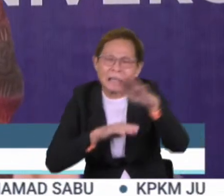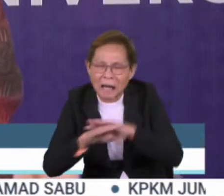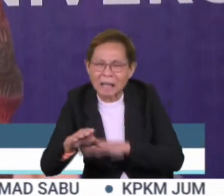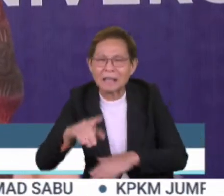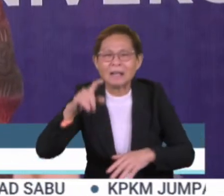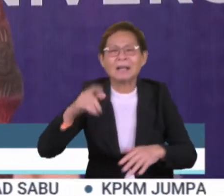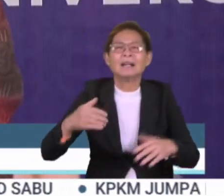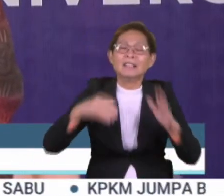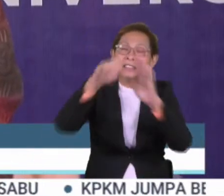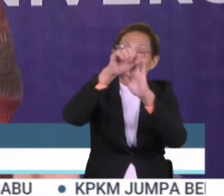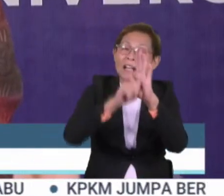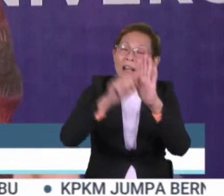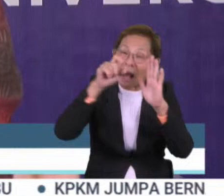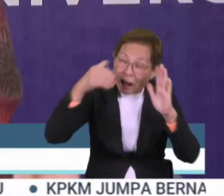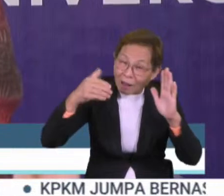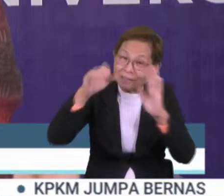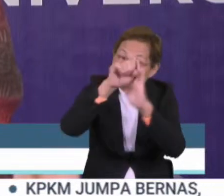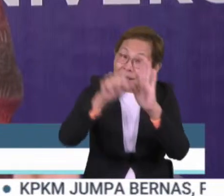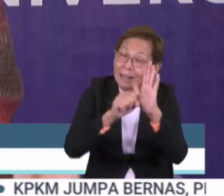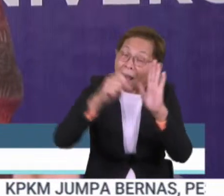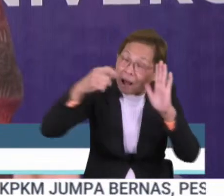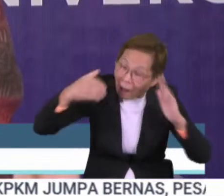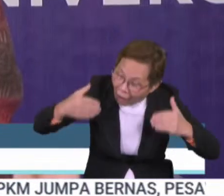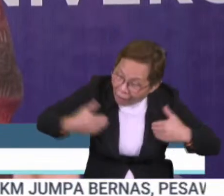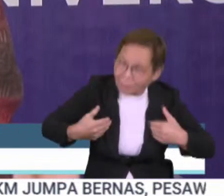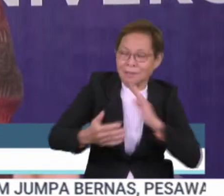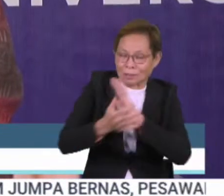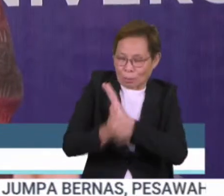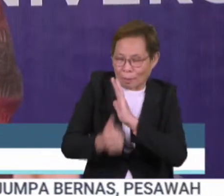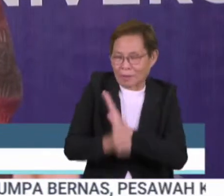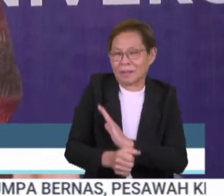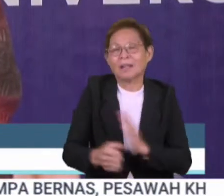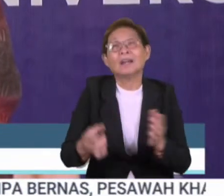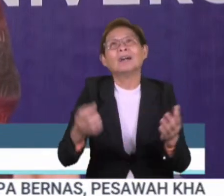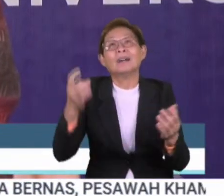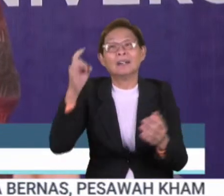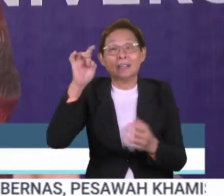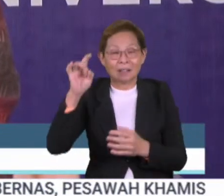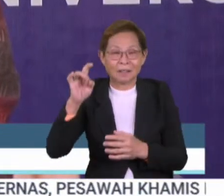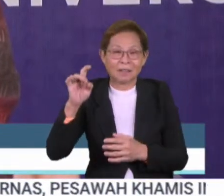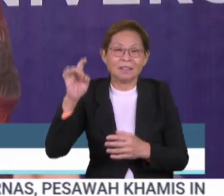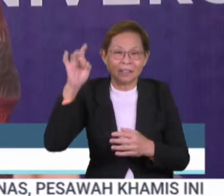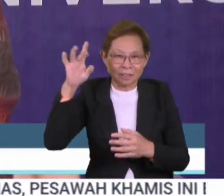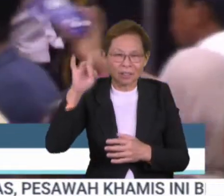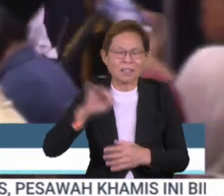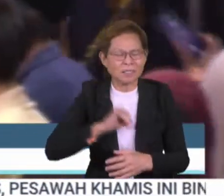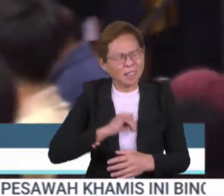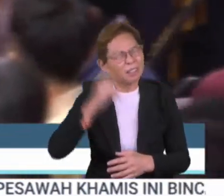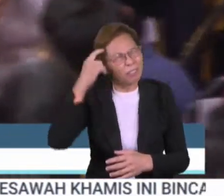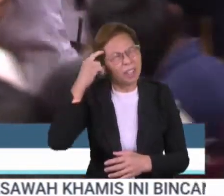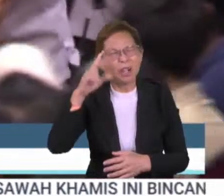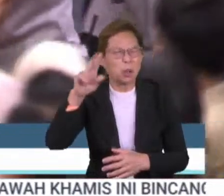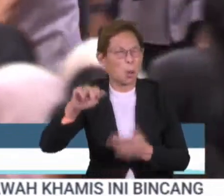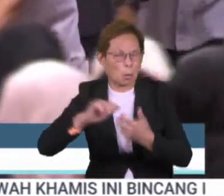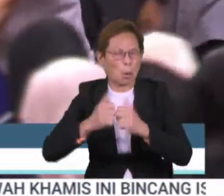ada keupayaan, kita berikan ruang. InsyaAllah ini akan boleh, saya tidak fikir terlalu masalah.